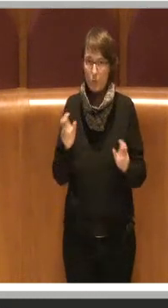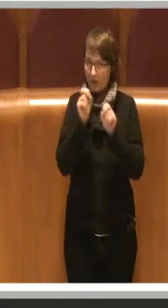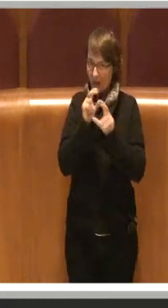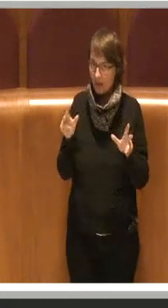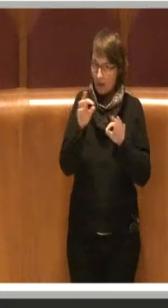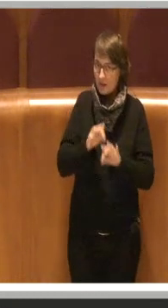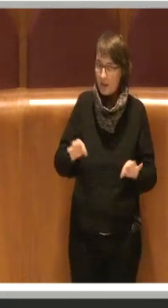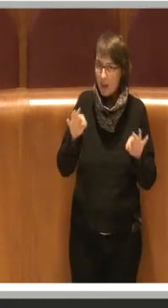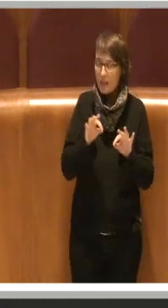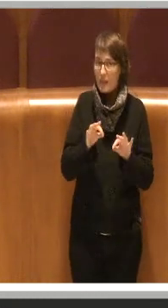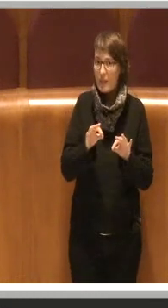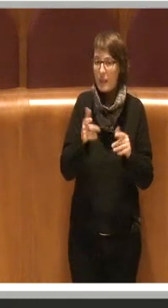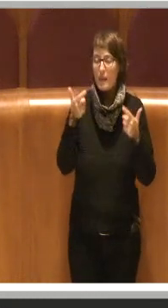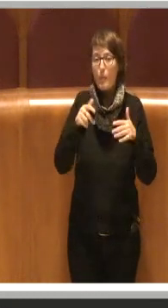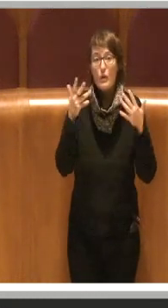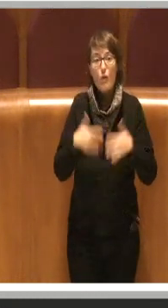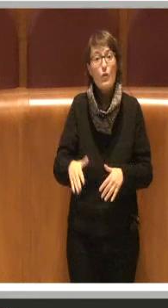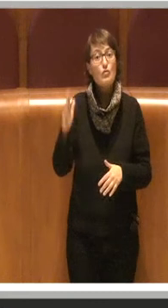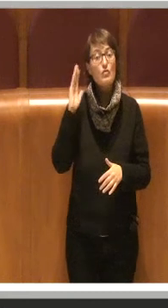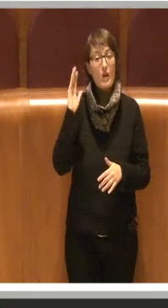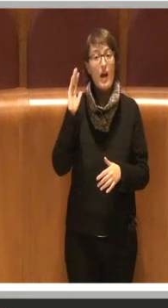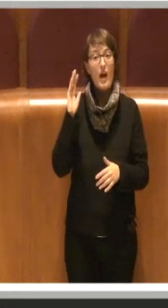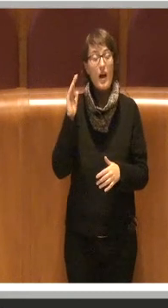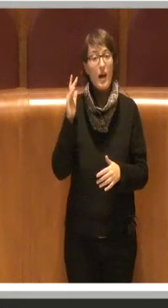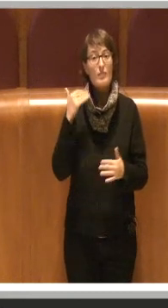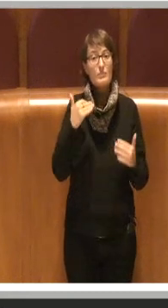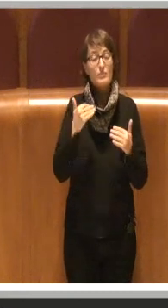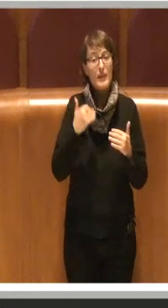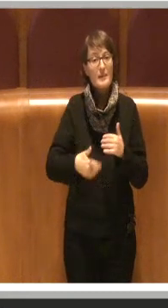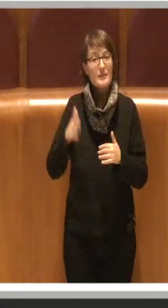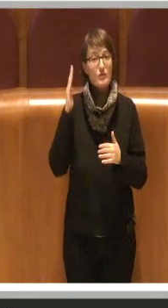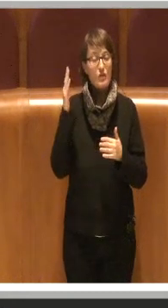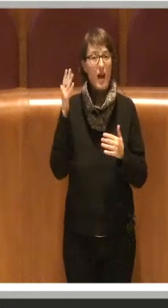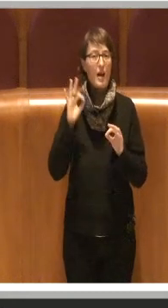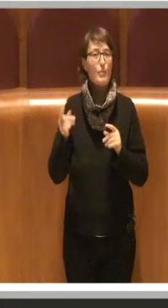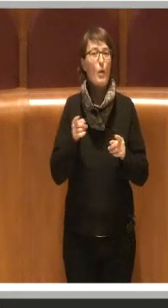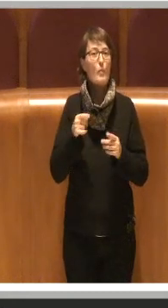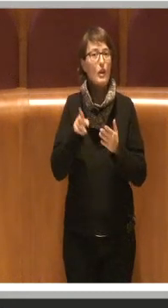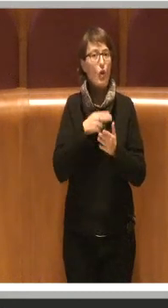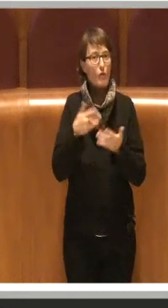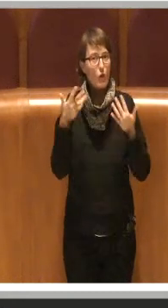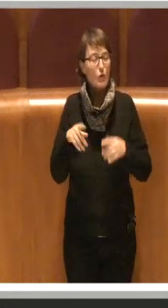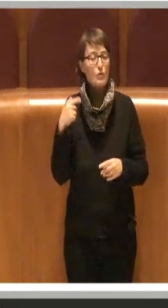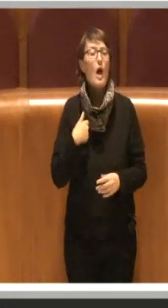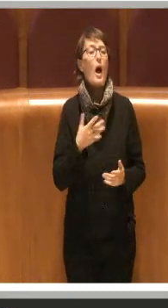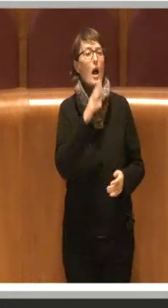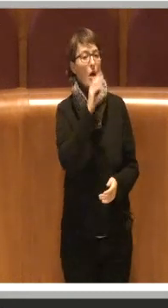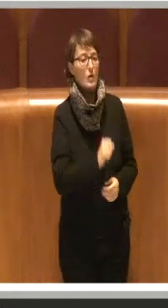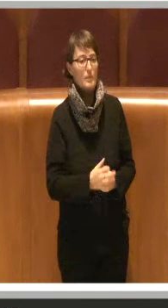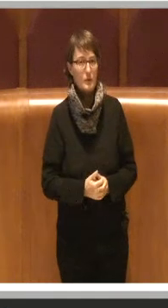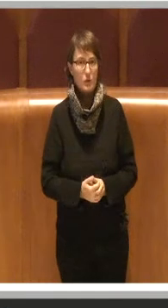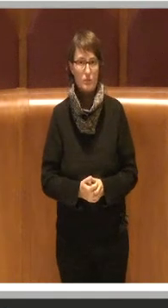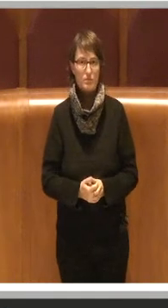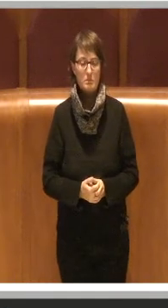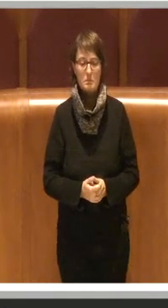non dichiarazione di voto, essendo già state fatte nella precedente seduta in cui si votò. Capisco. Qualche seduta or